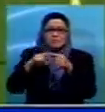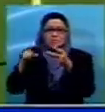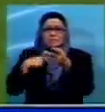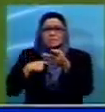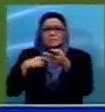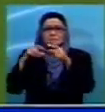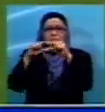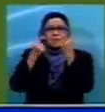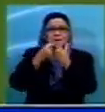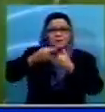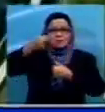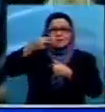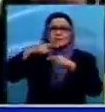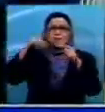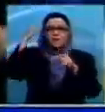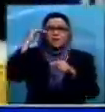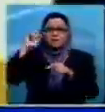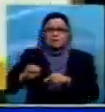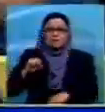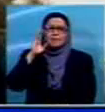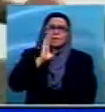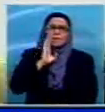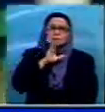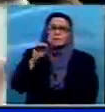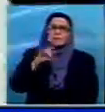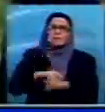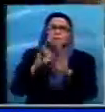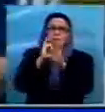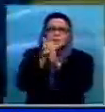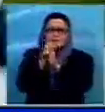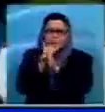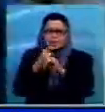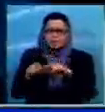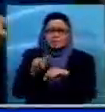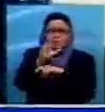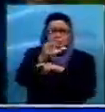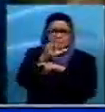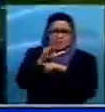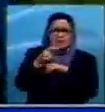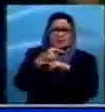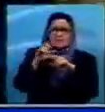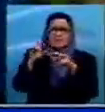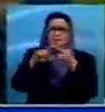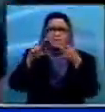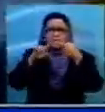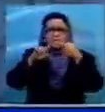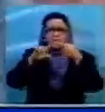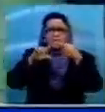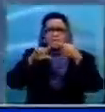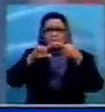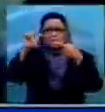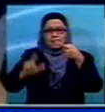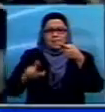Belgium dan Algeria. Tiga bekas juara dalam kumpulan D iaitu Itali, England dan Uruguay kecuali Costa